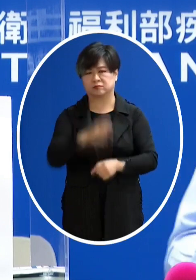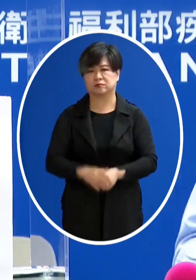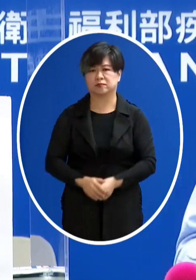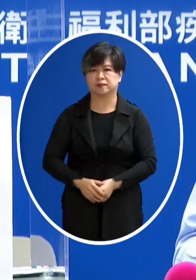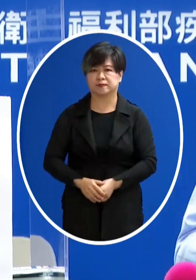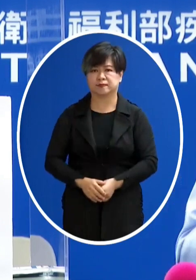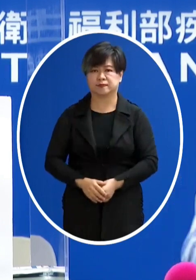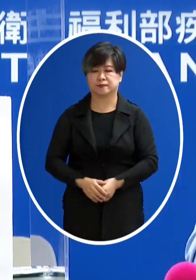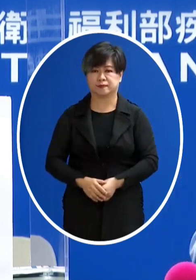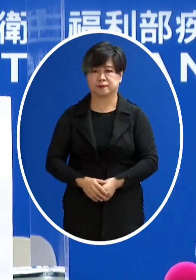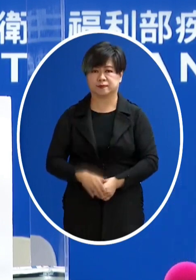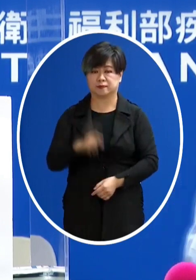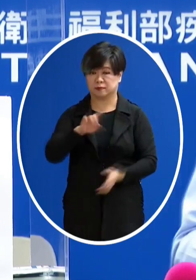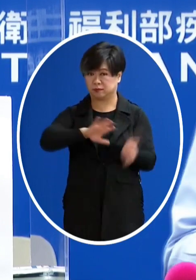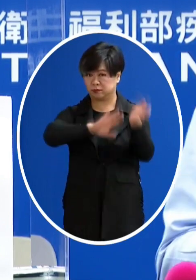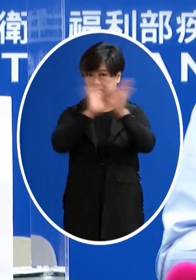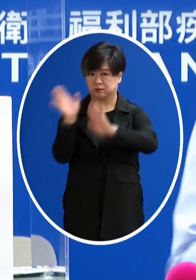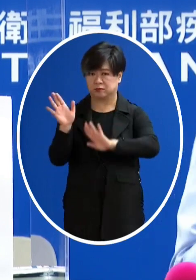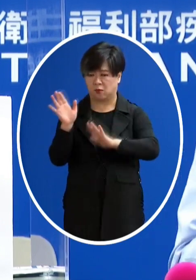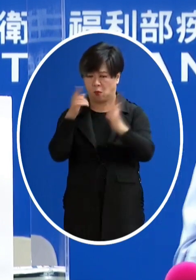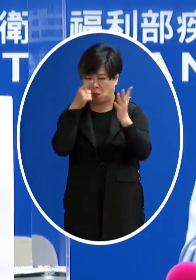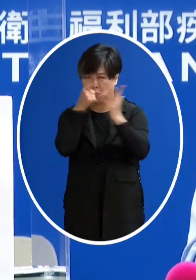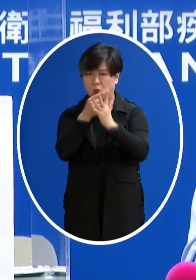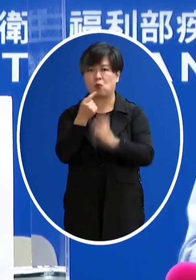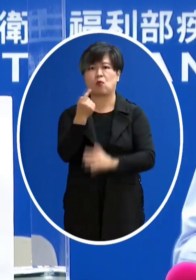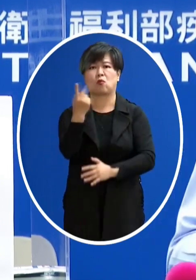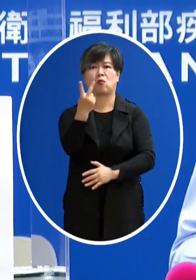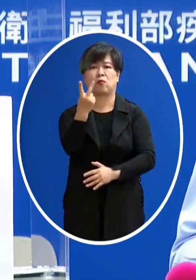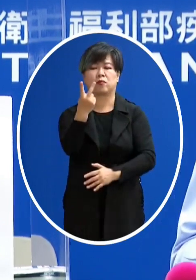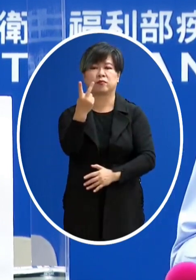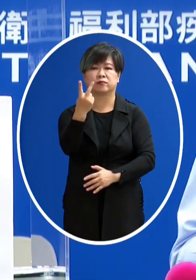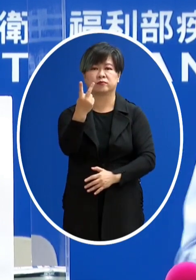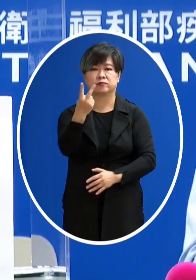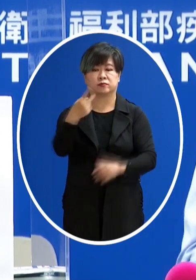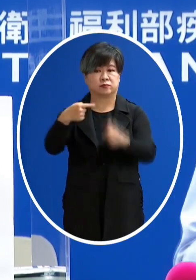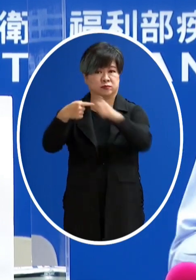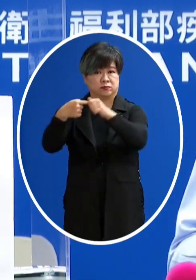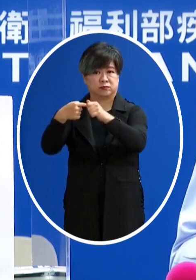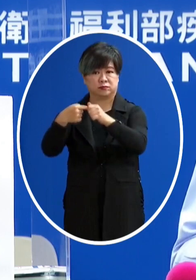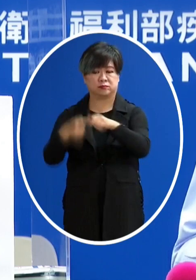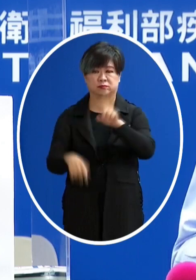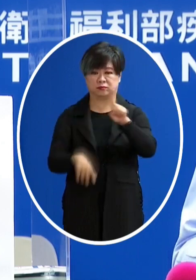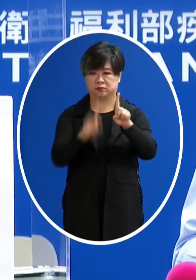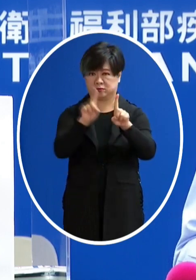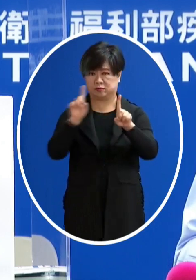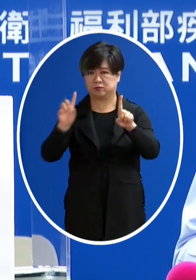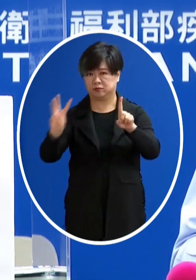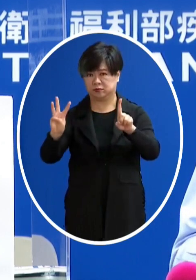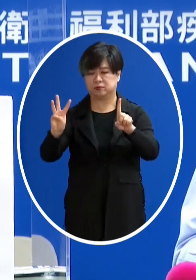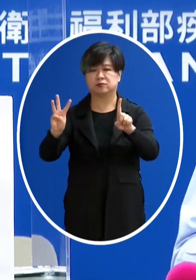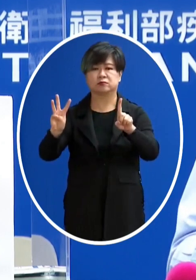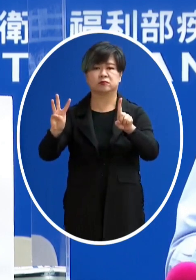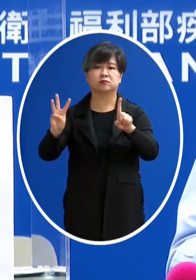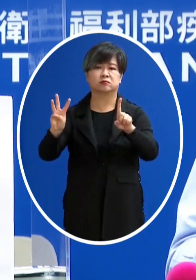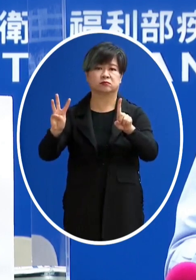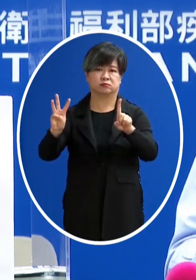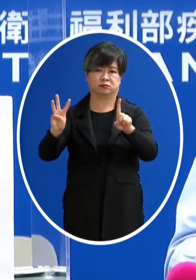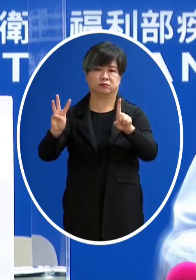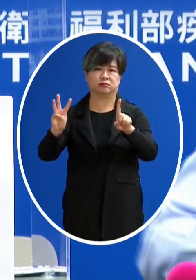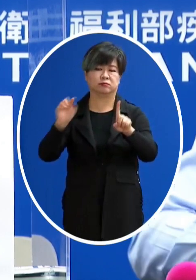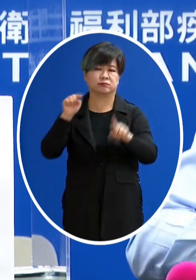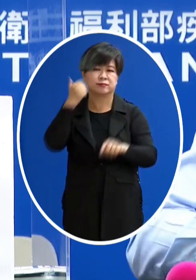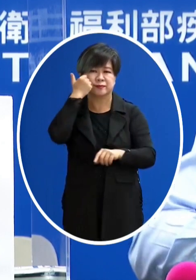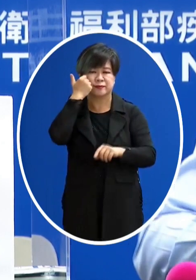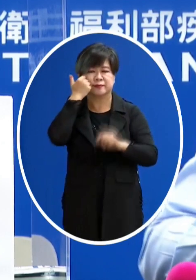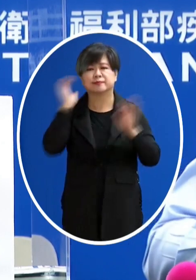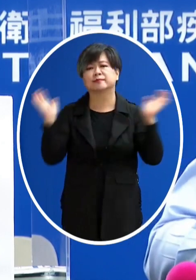的结果，就发现了两个案例，那一个案是1113，那是一个